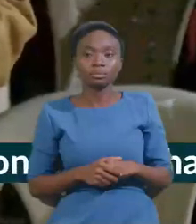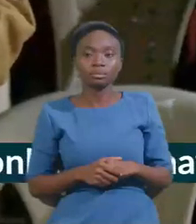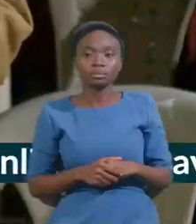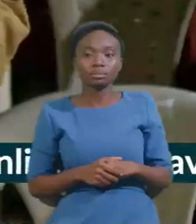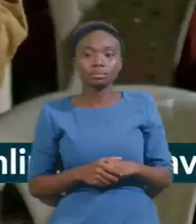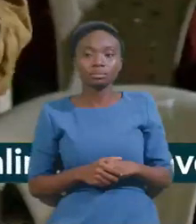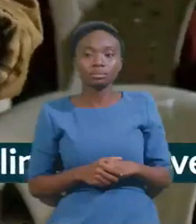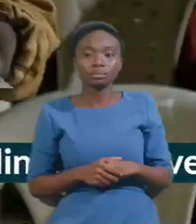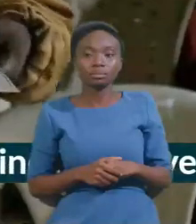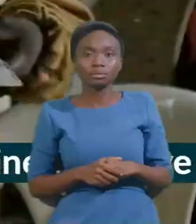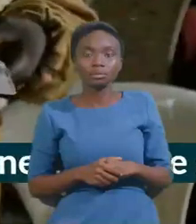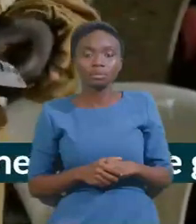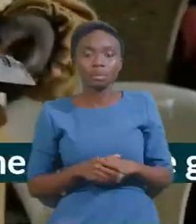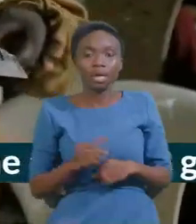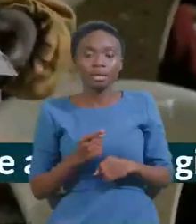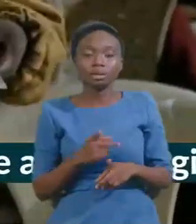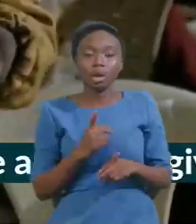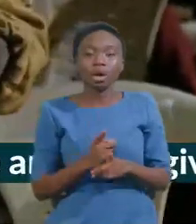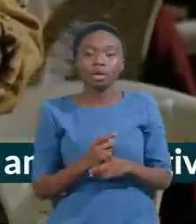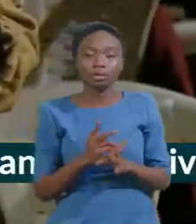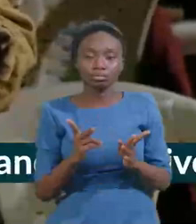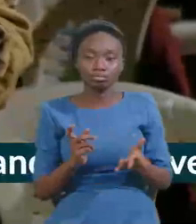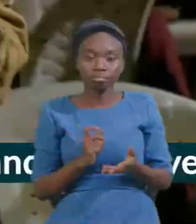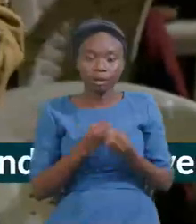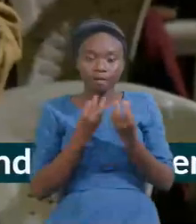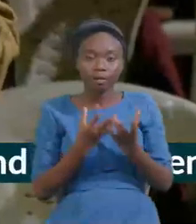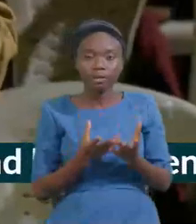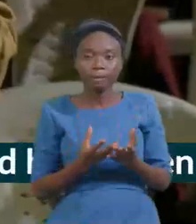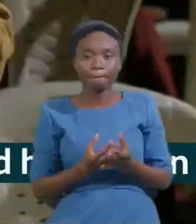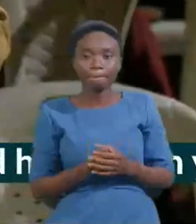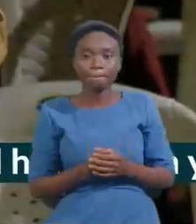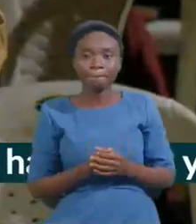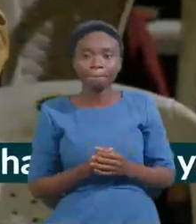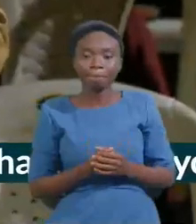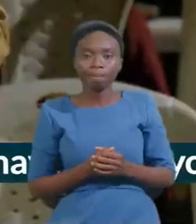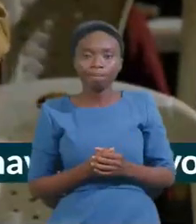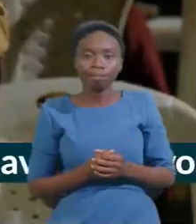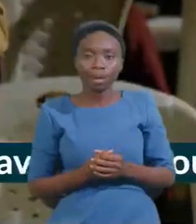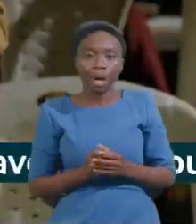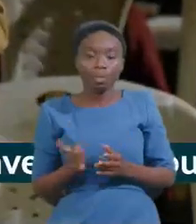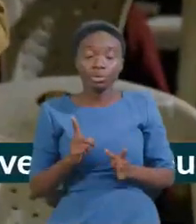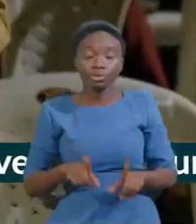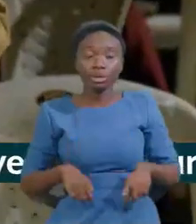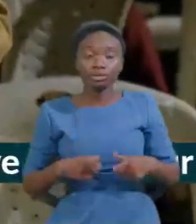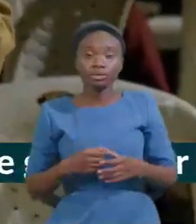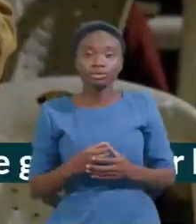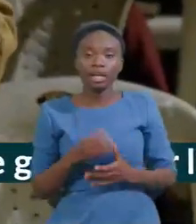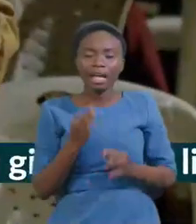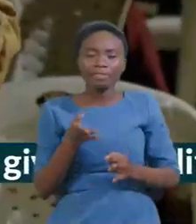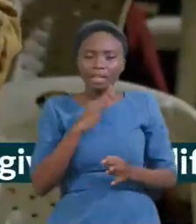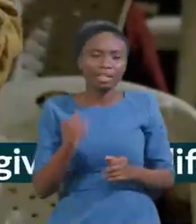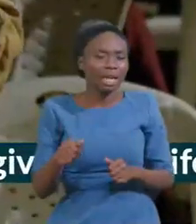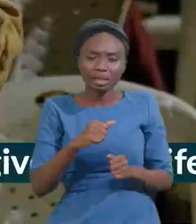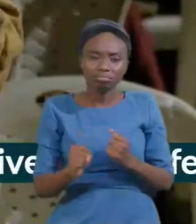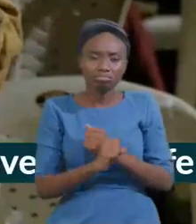Yes, take the correct address. Oui, prenez leur bonne adresse. The quarter where you stay. Le quartier où vous habitez. If there is any public place